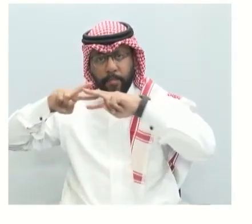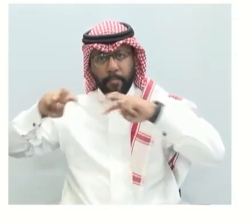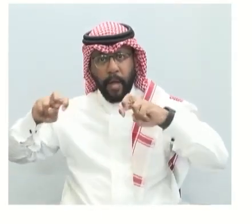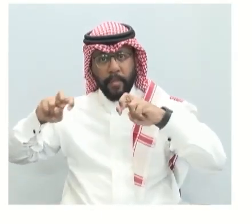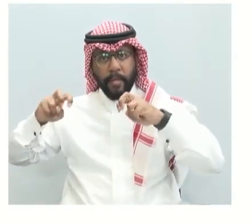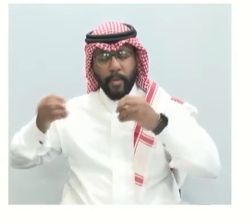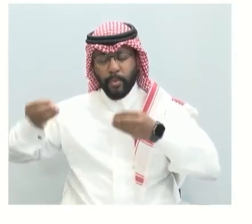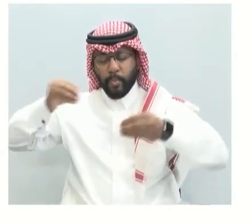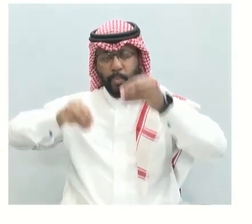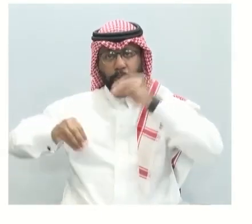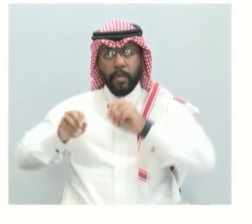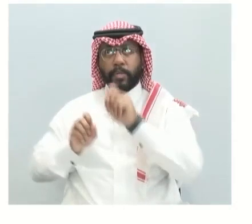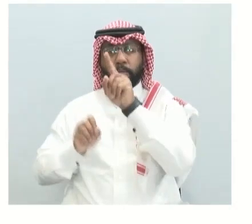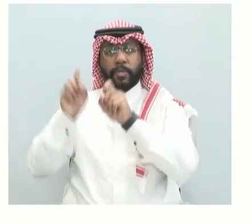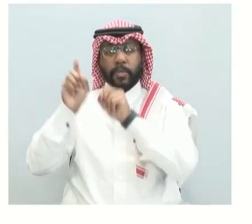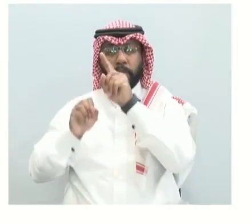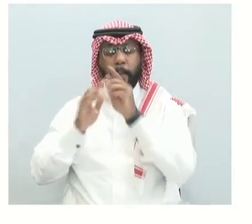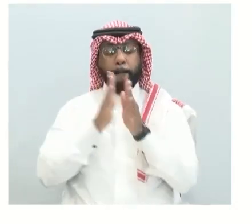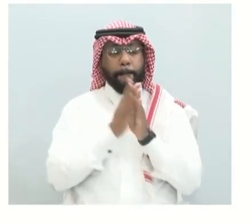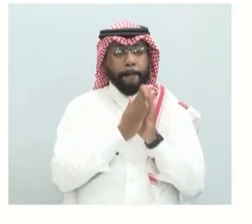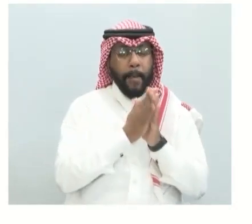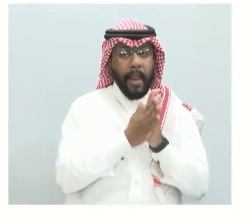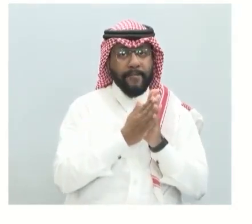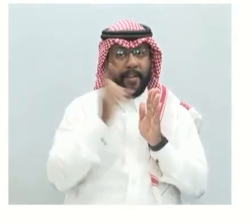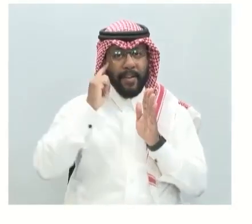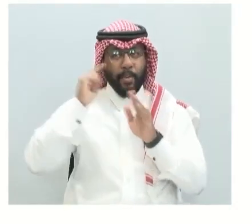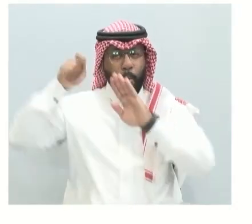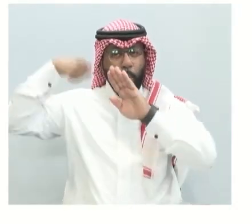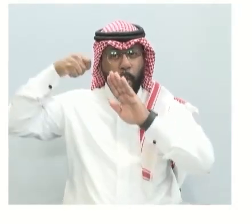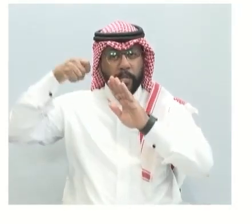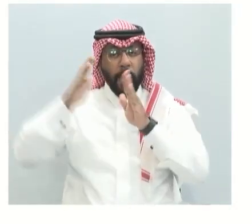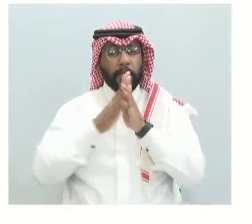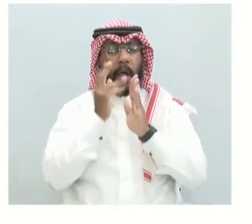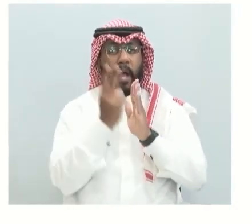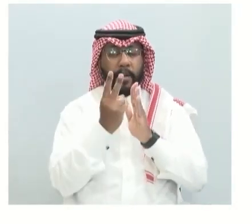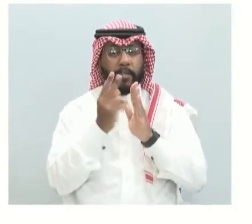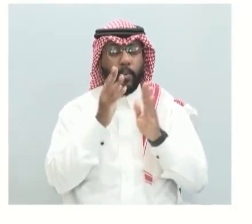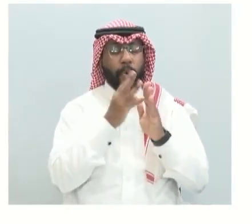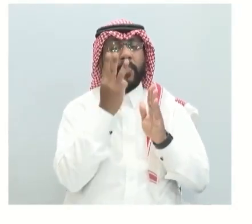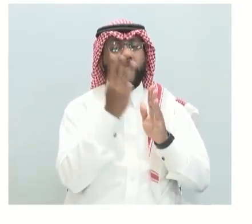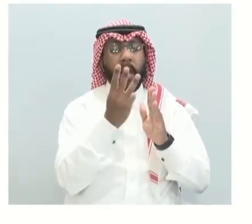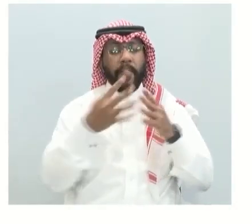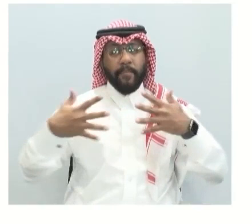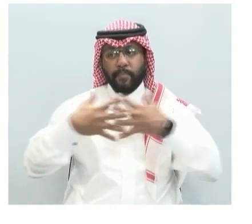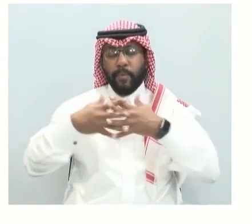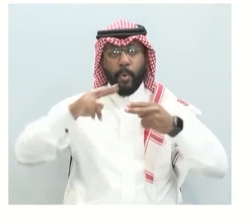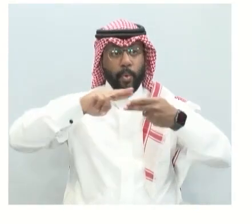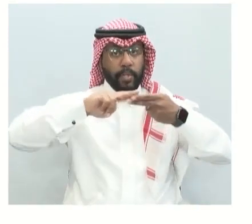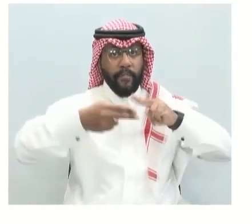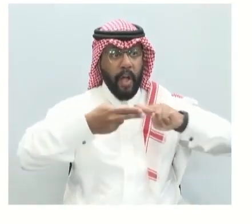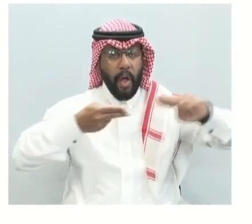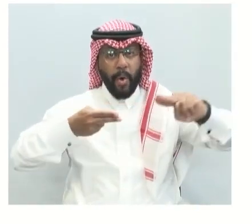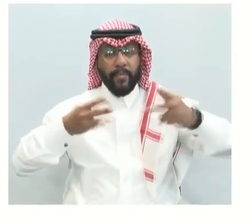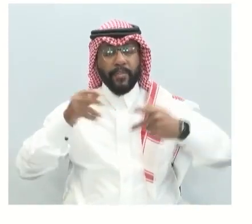الملفات والوحده الثانيه كانت عن الوسائط المتعدده والوحده الثالثه كانت عن التفاعل في سكراتش